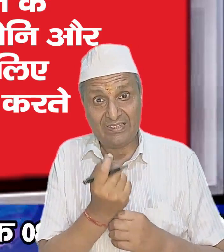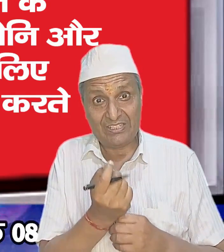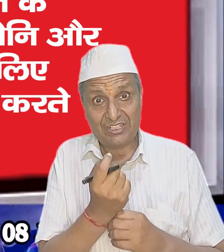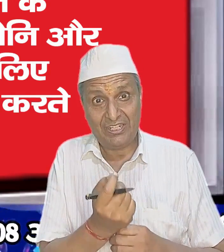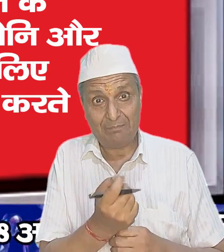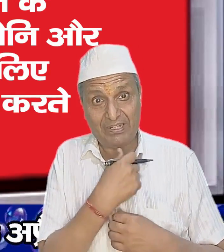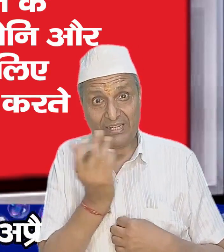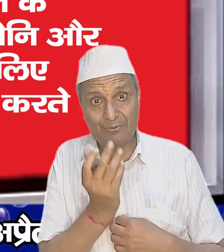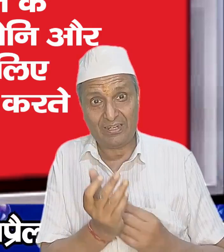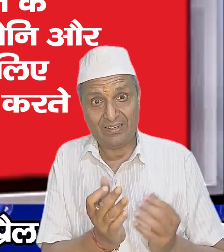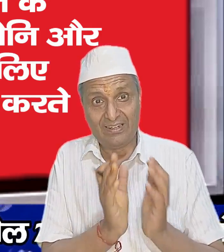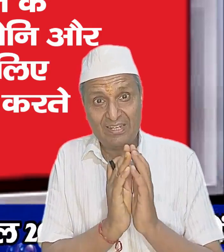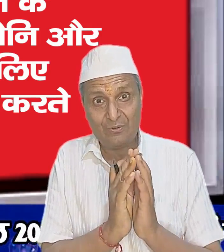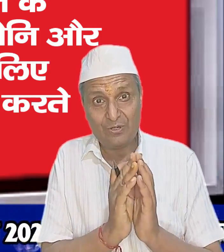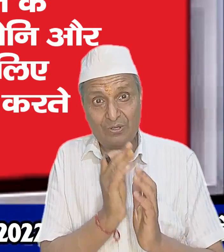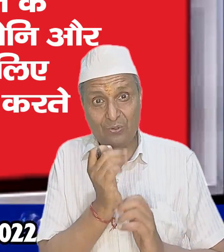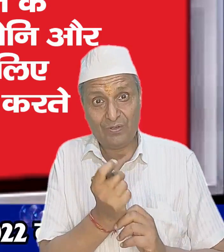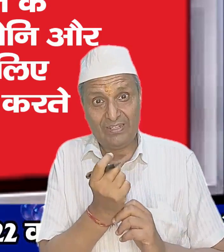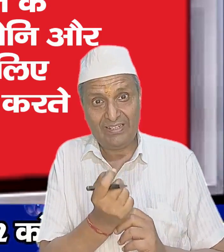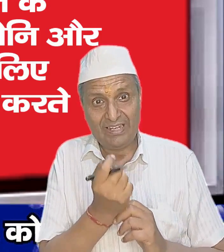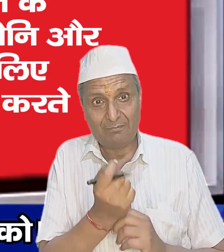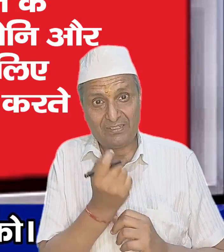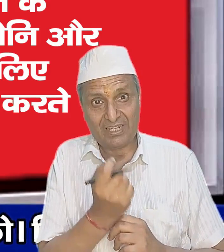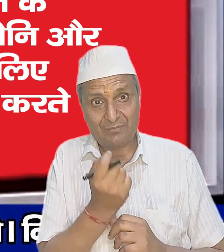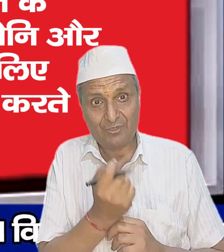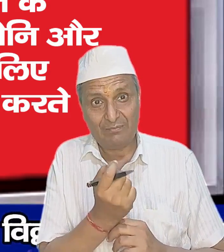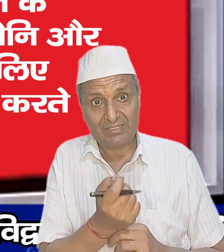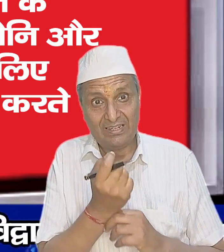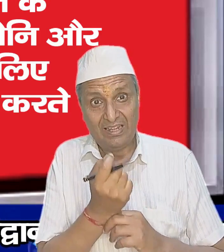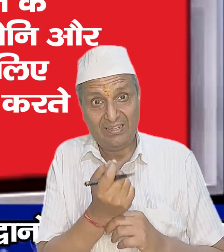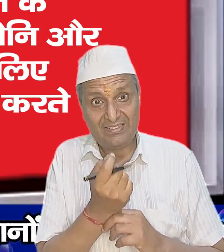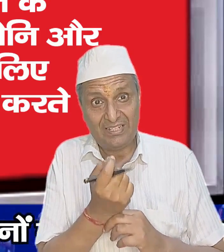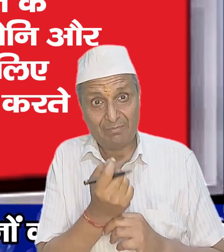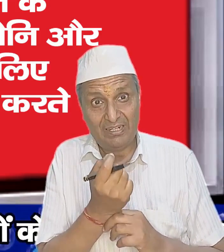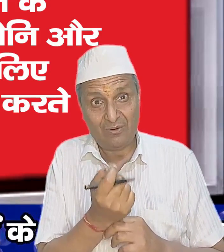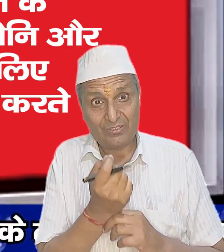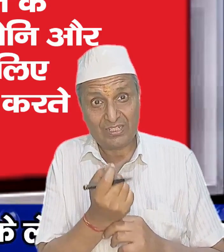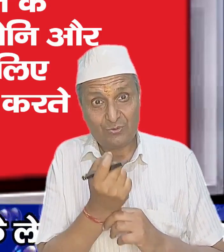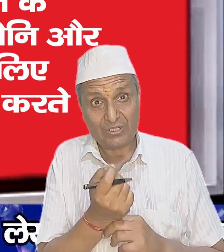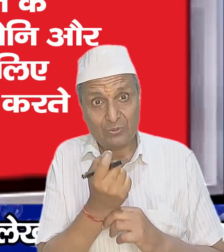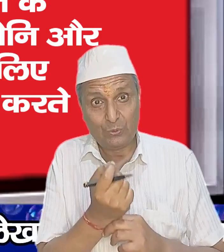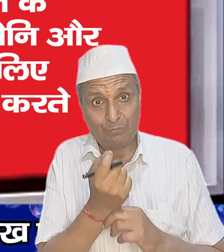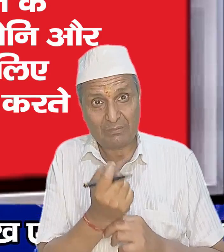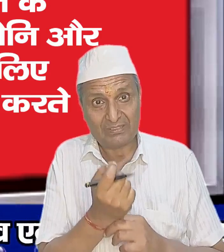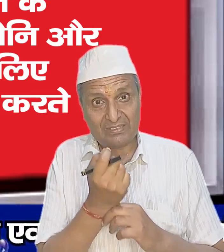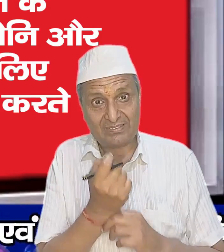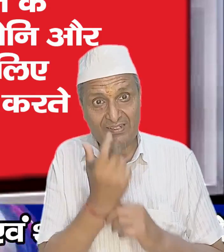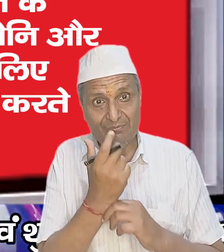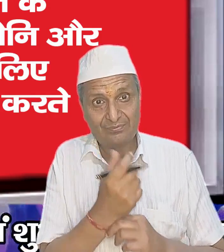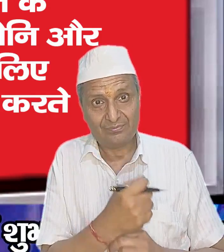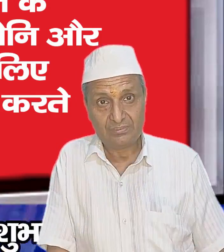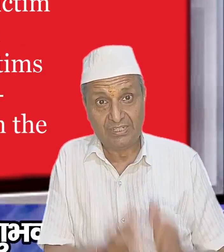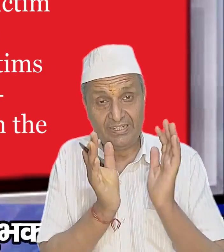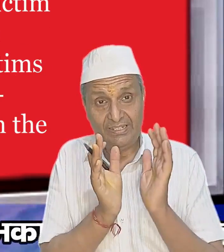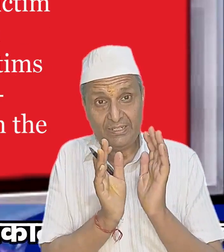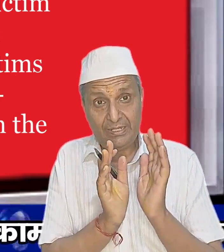है। अदालत भी पीट पीट के दरवाजा हमें बताती है, 12 बार निर्णय सुनाती है केसों के अंदर कि जैन धर्म अलग है, हिंदू धर्म अलग है, पर हमारे